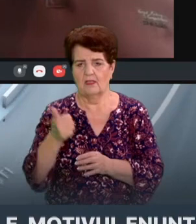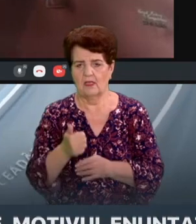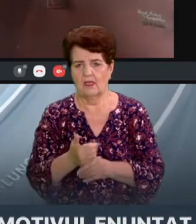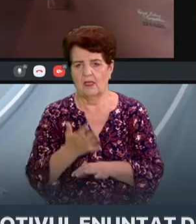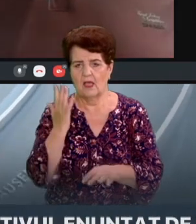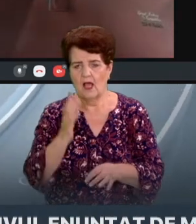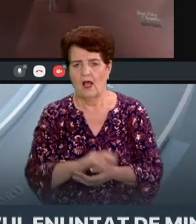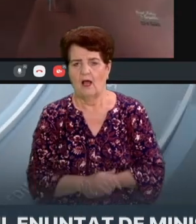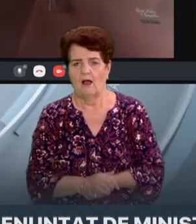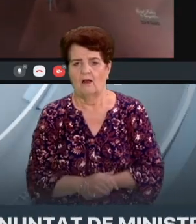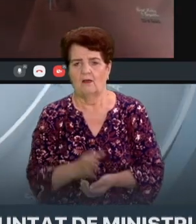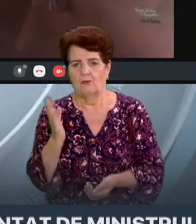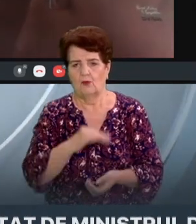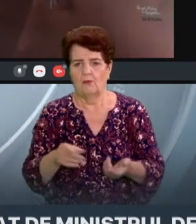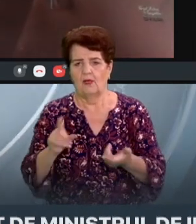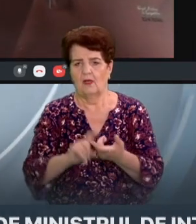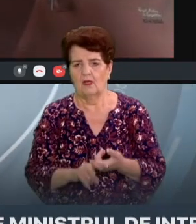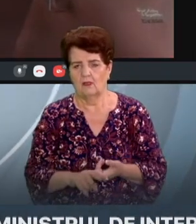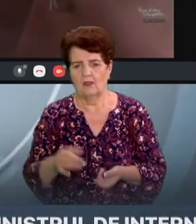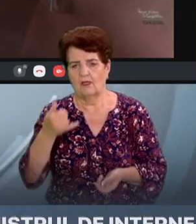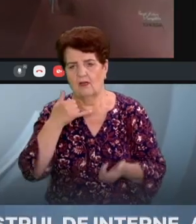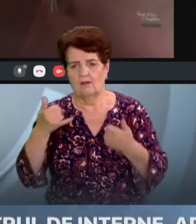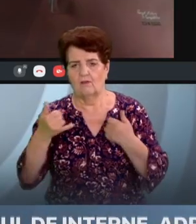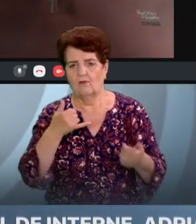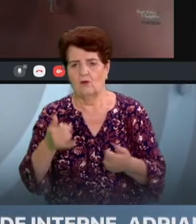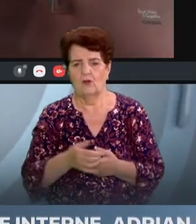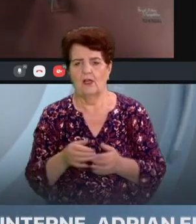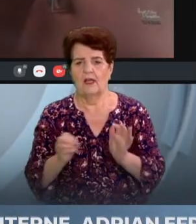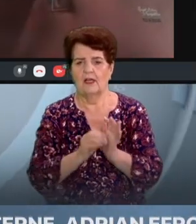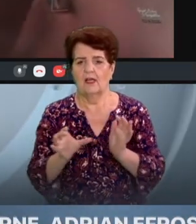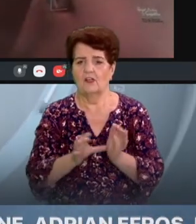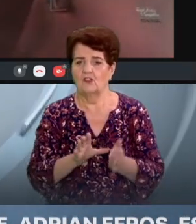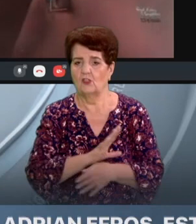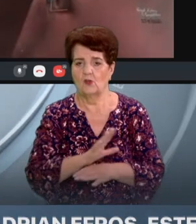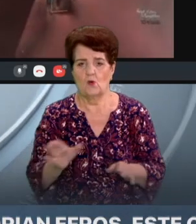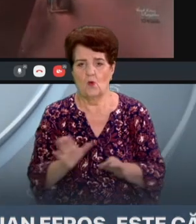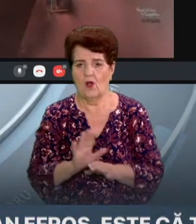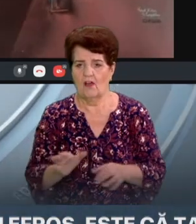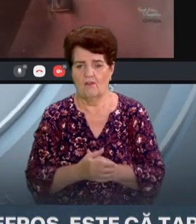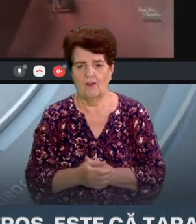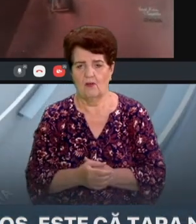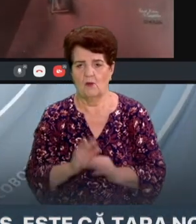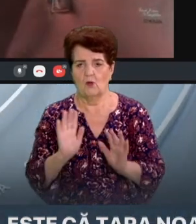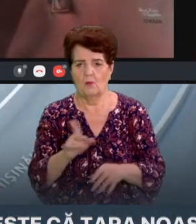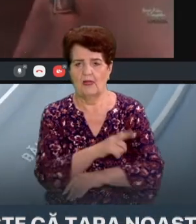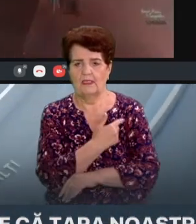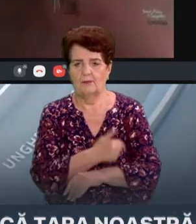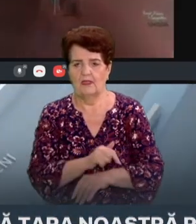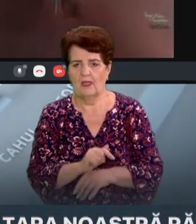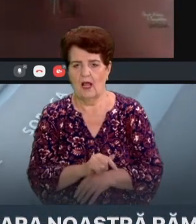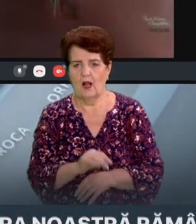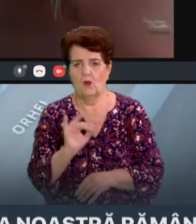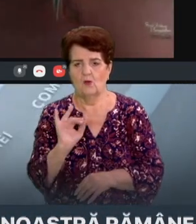apoi tot ce ține de legătura telefonică. Încă energie electrică nu avem, doar cu excepție spitalului și a 2-3 instituții